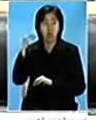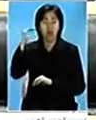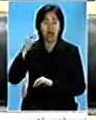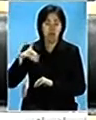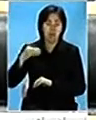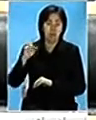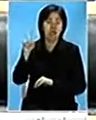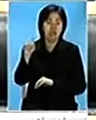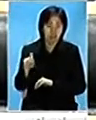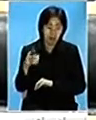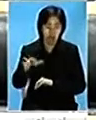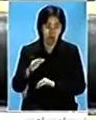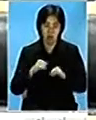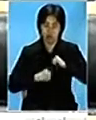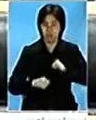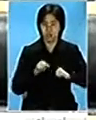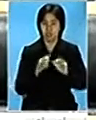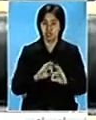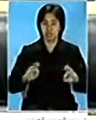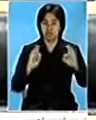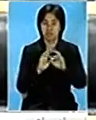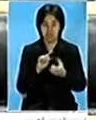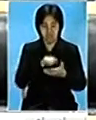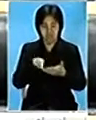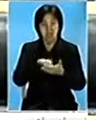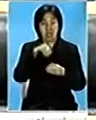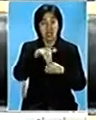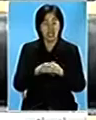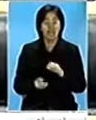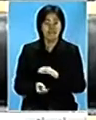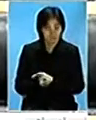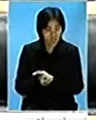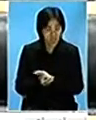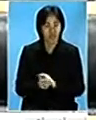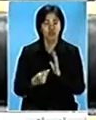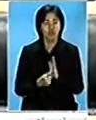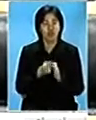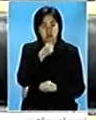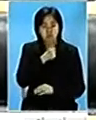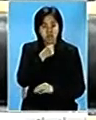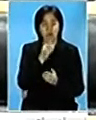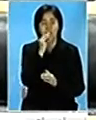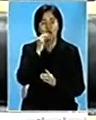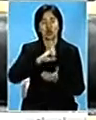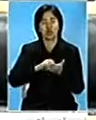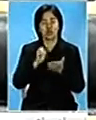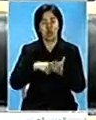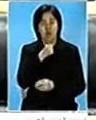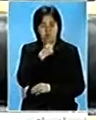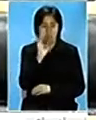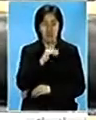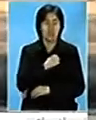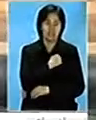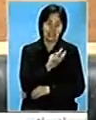ปแล้วนะคะแล้วการซื้อเสียงเนี่ยคนที่อายุมากเนี่ยเมื่อกี้คนแก่ดิฉันถอนนะคะเดี๋ยวเขาจะน้อย